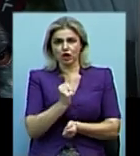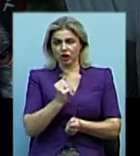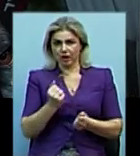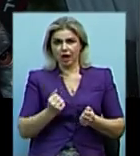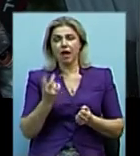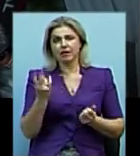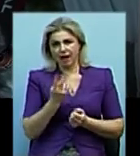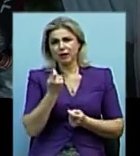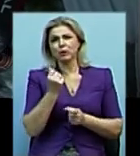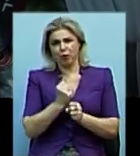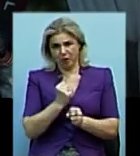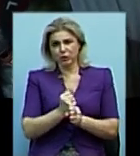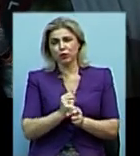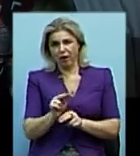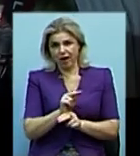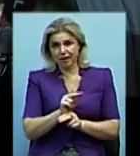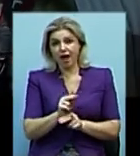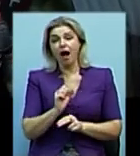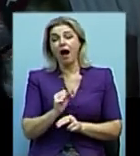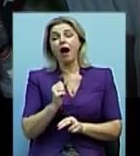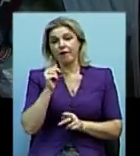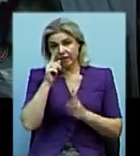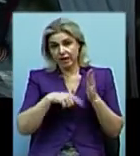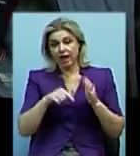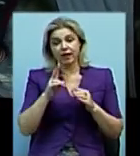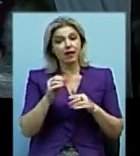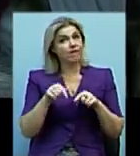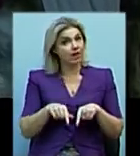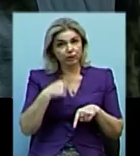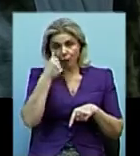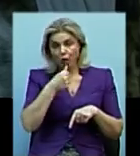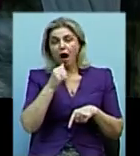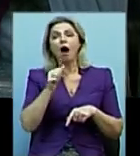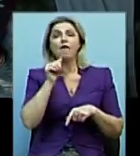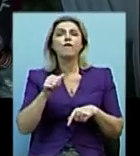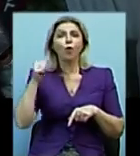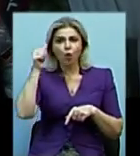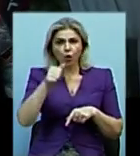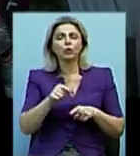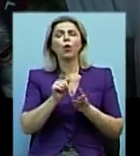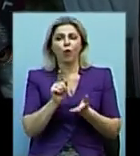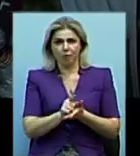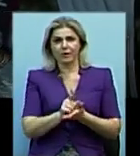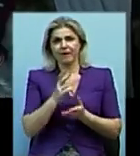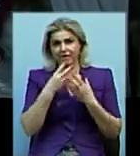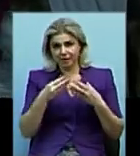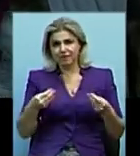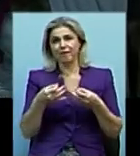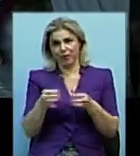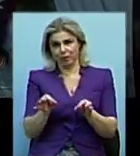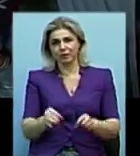трохи попрацювати. Сподіваємося, що якщо не в цьому році для них, то в наступному році навесні ми їх точно випустимо.